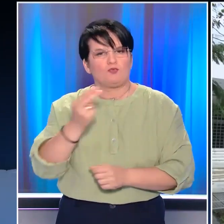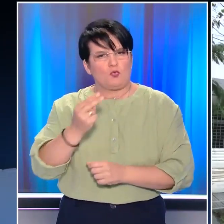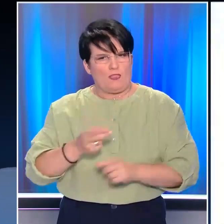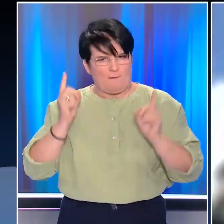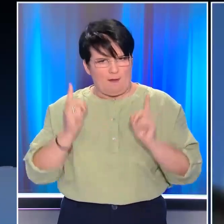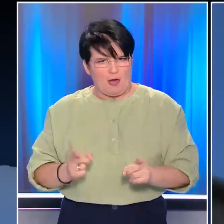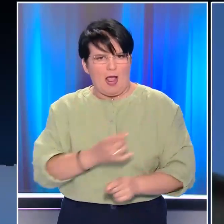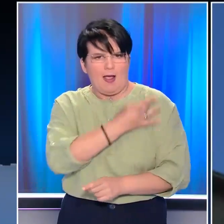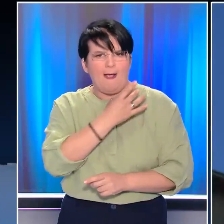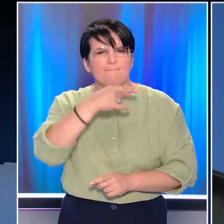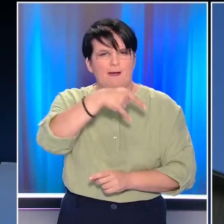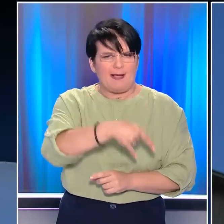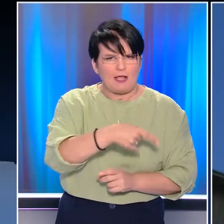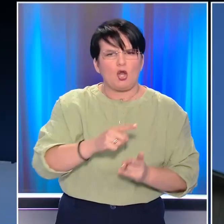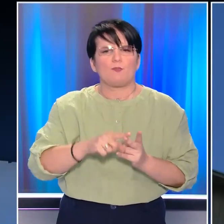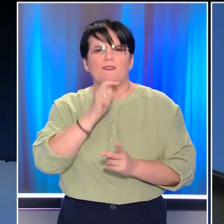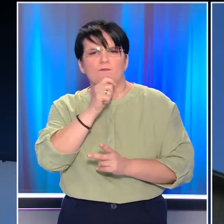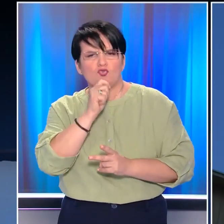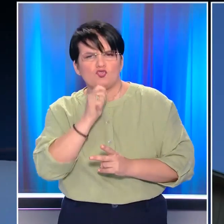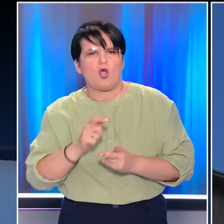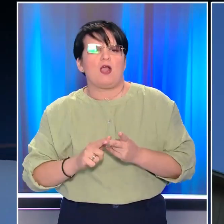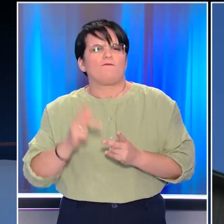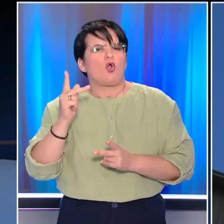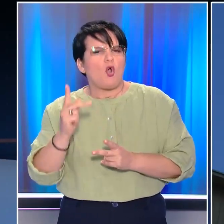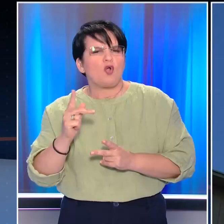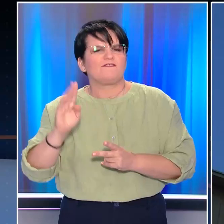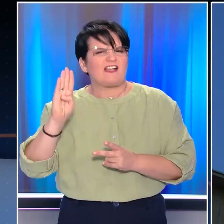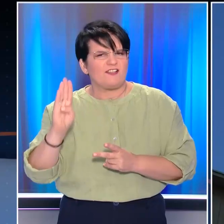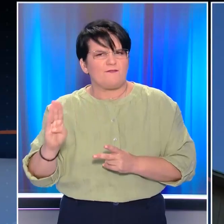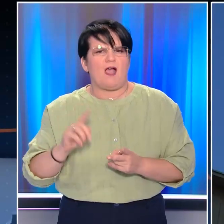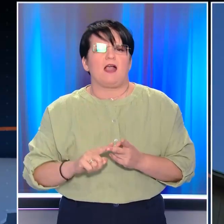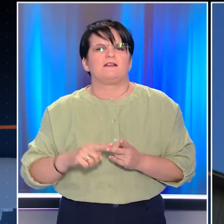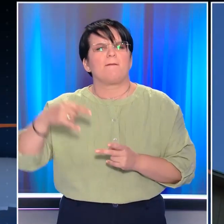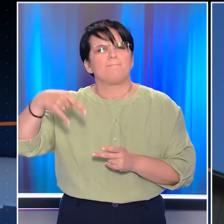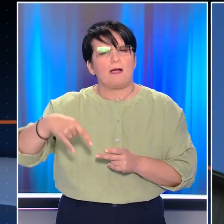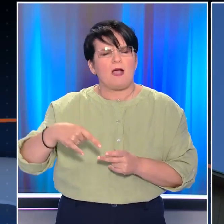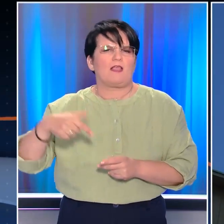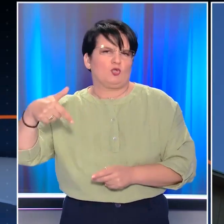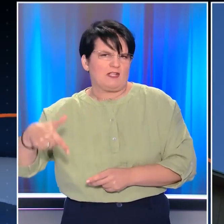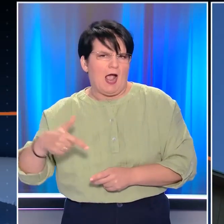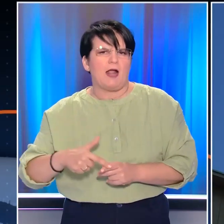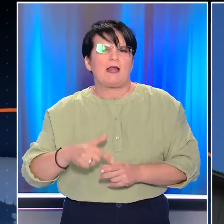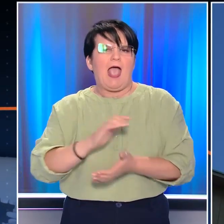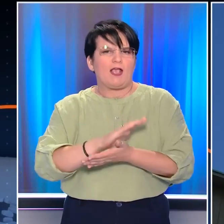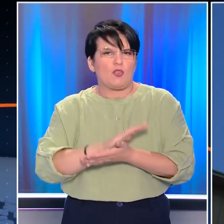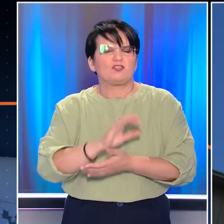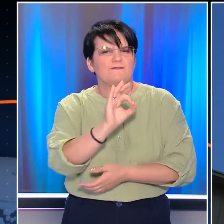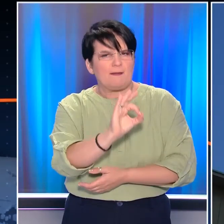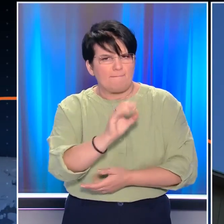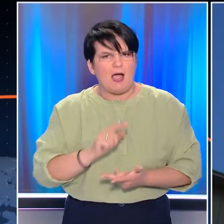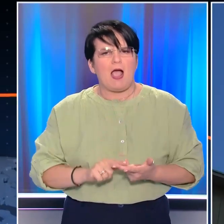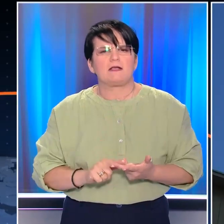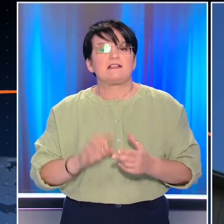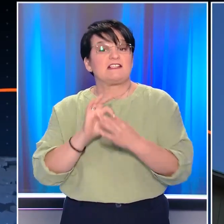βούλευμα απαλλάσσονται τόσο ο Δημήτρης Παπαγγελόπουλος όσο και οι δημοσιογράφοι Κώστας Βαξεβάνης και Γιάννα Παπαδάκου, ο εκδότης Γιάννης Φιλιπάκης